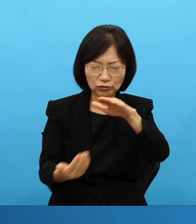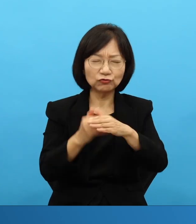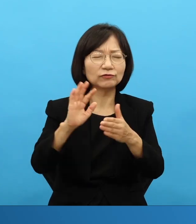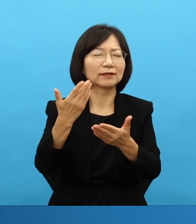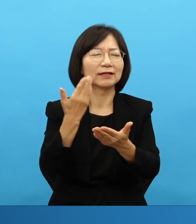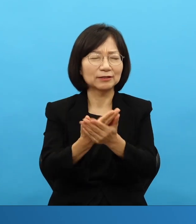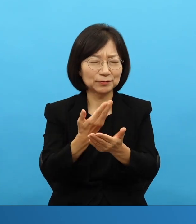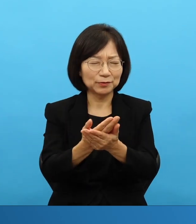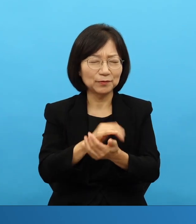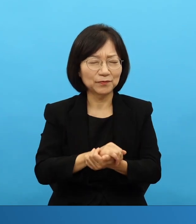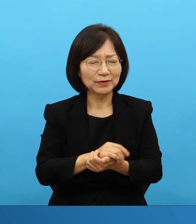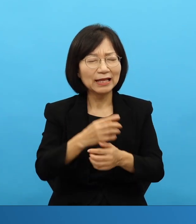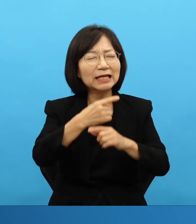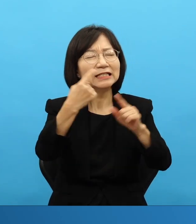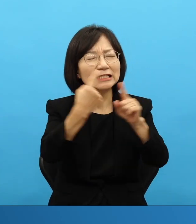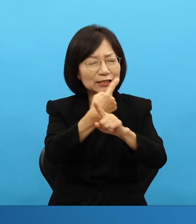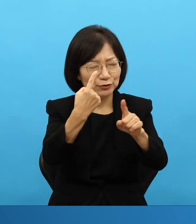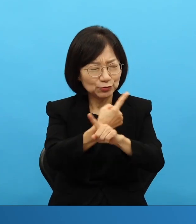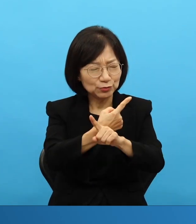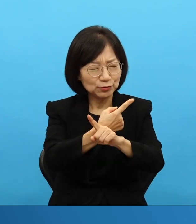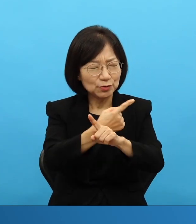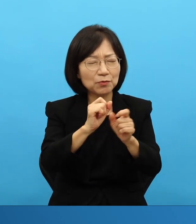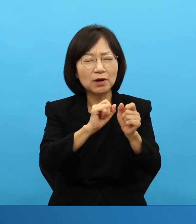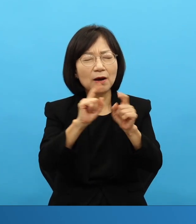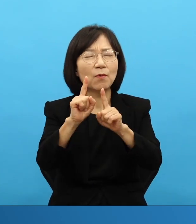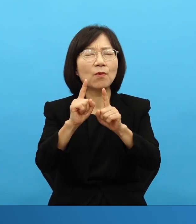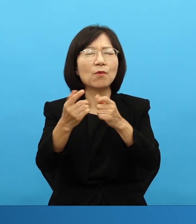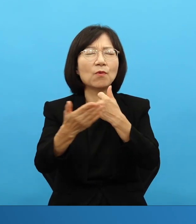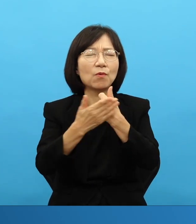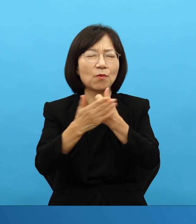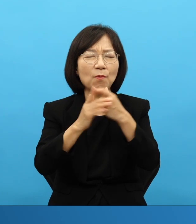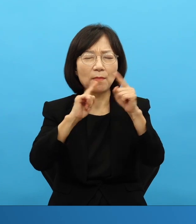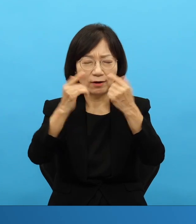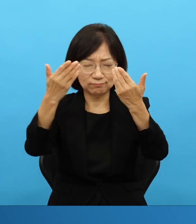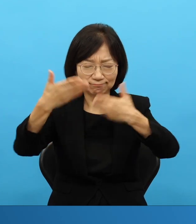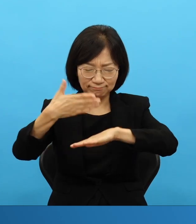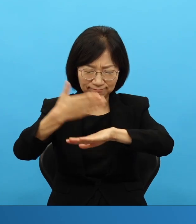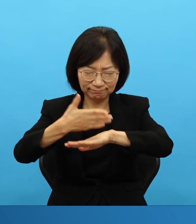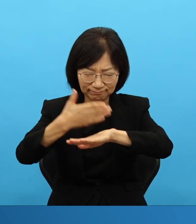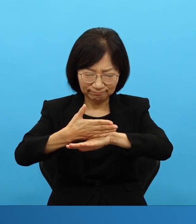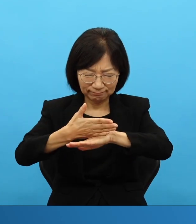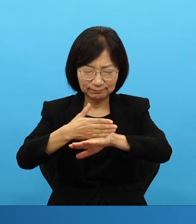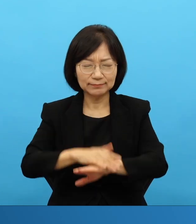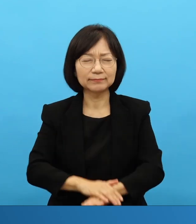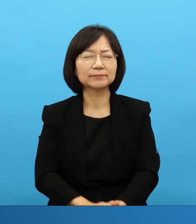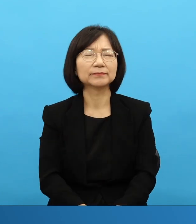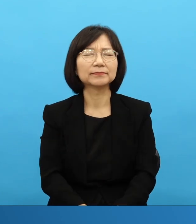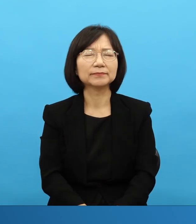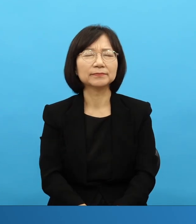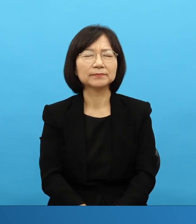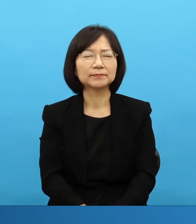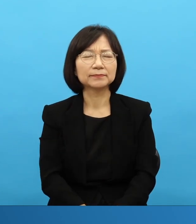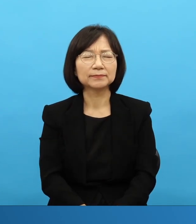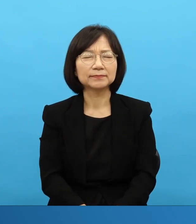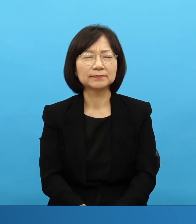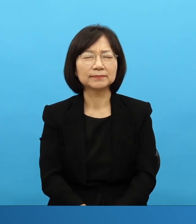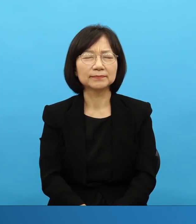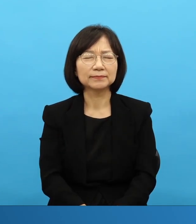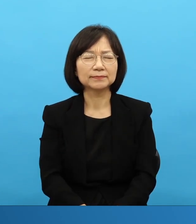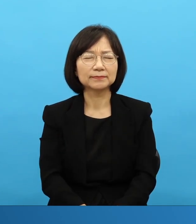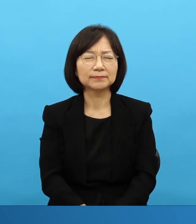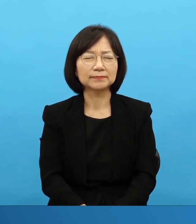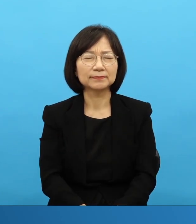누리게 하여 주사 파수망대의 역할을 하게 하여 주시옵소서. Help us enjoy the things that will come, the things that you value the most, so that we can stand as